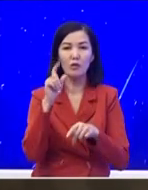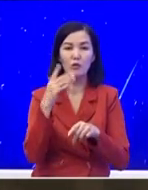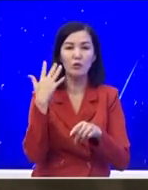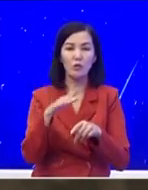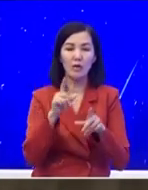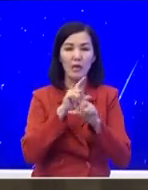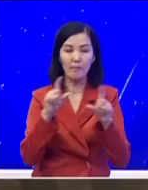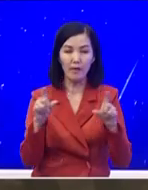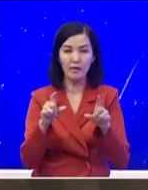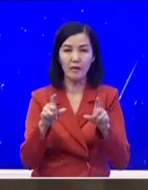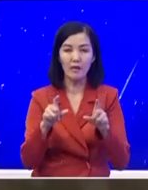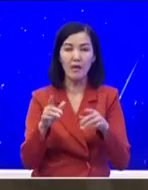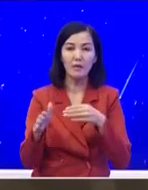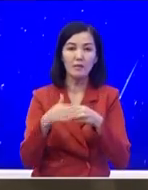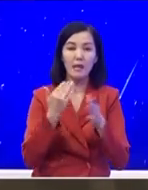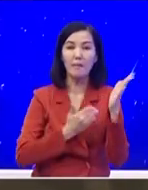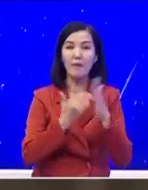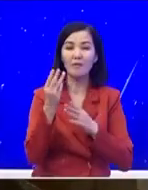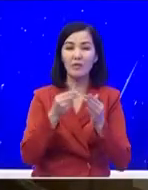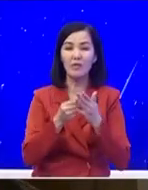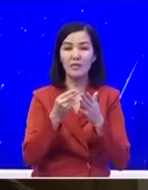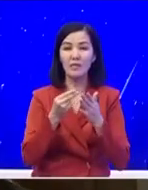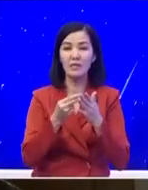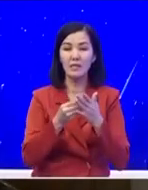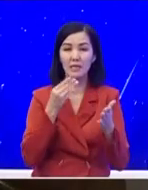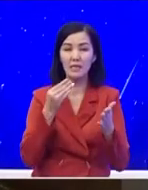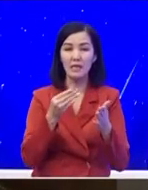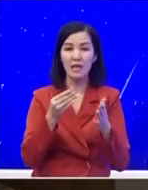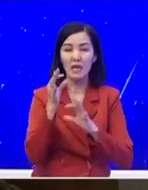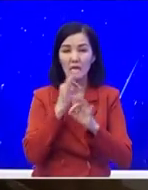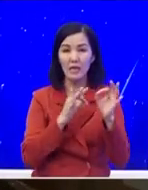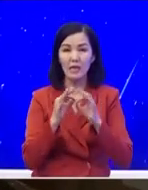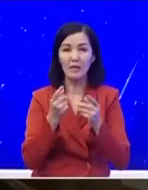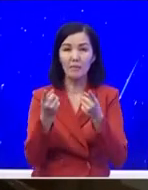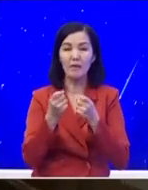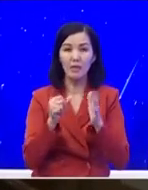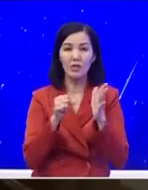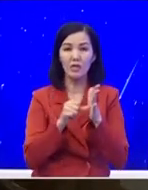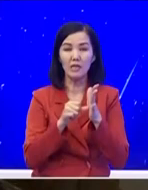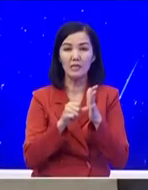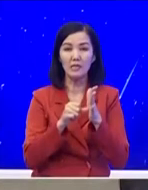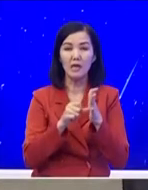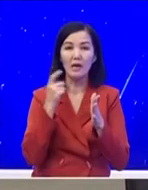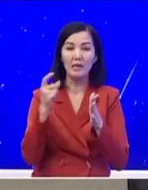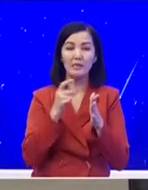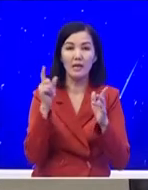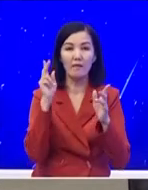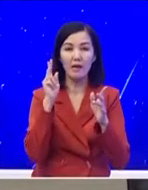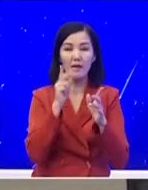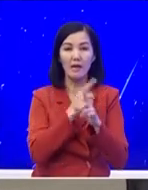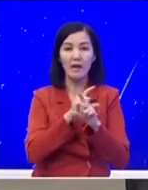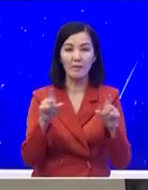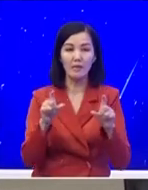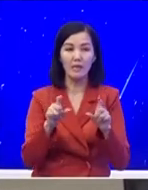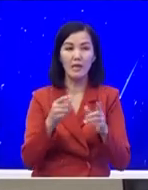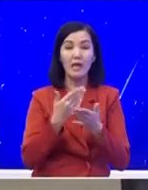К административной ответственности за повышение цен на социально значимые лекарственные средства привлечены 6 владельцев аптек. Хочу предупредить,